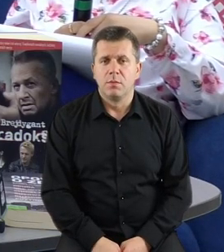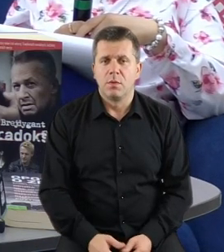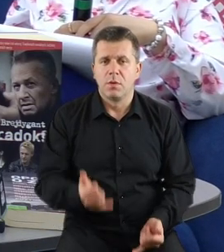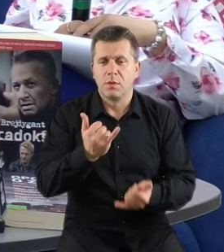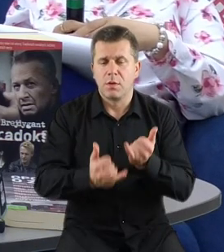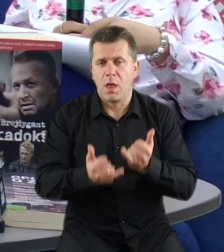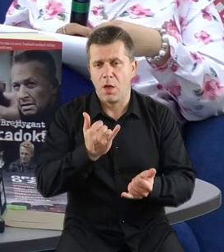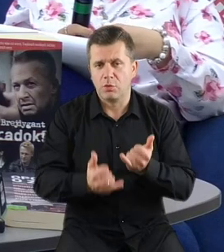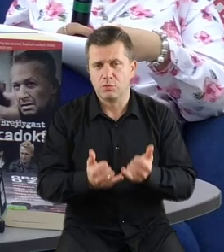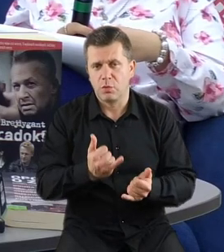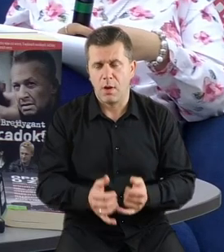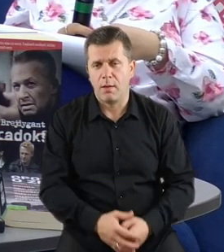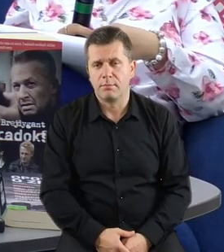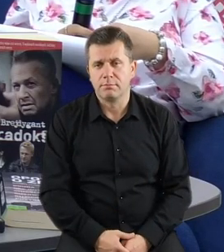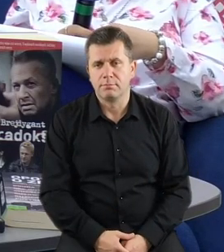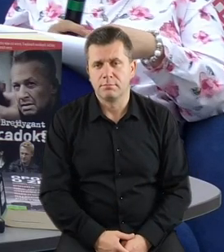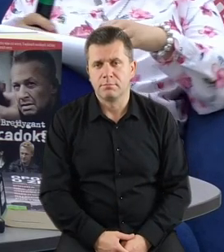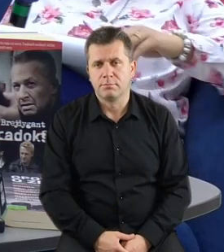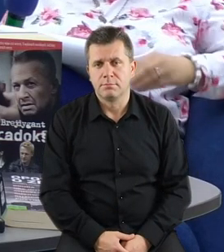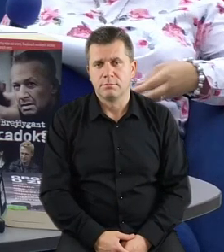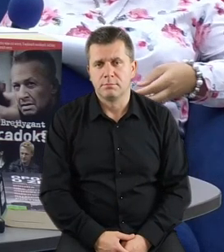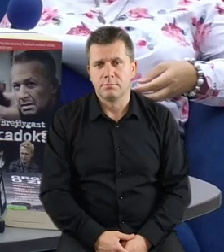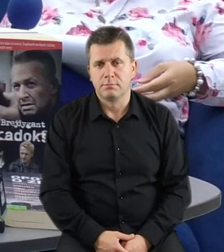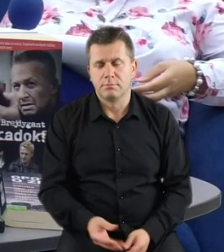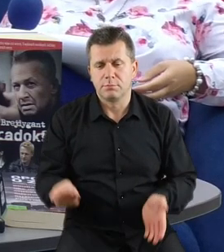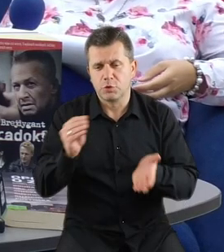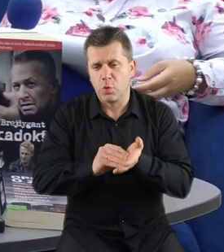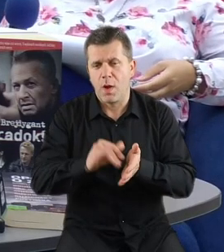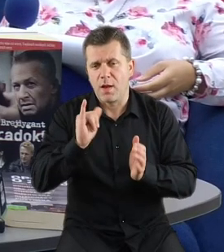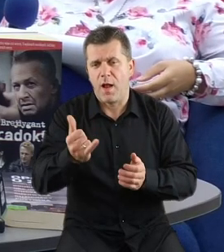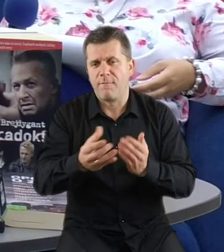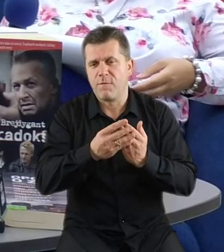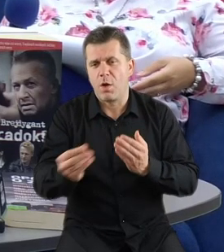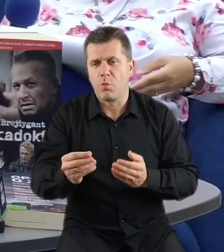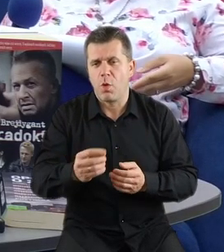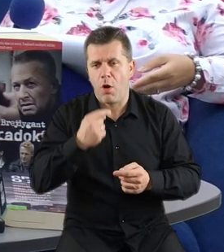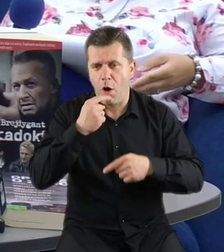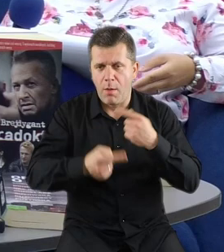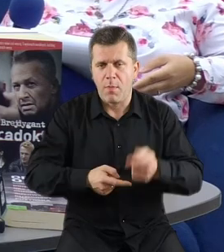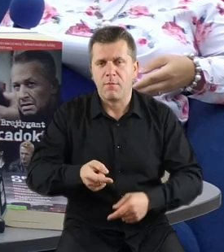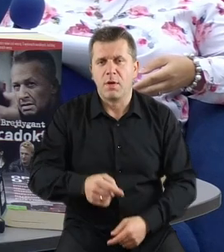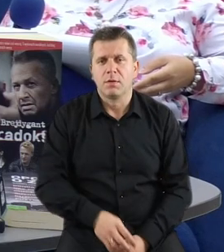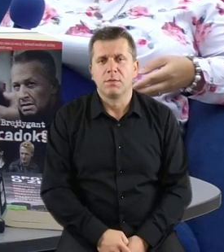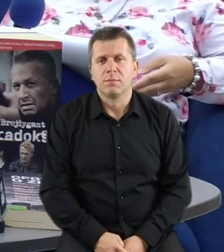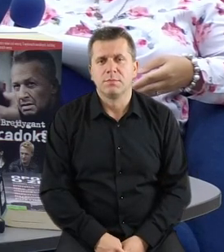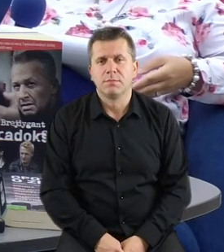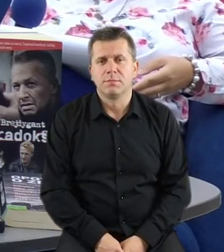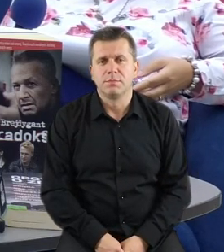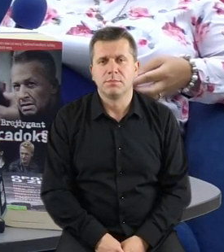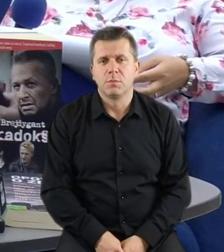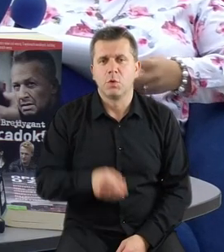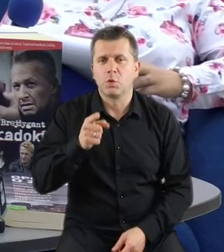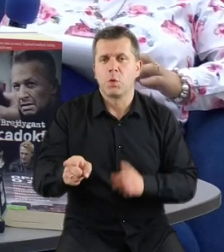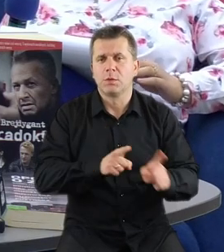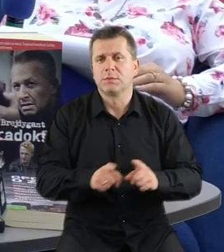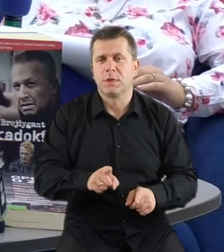jeżeli się przyłoży pewną formułę opowiadania, a potem się tworzy drugi. Poza tym, to